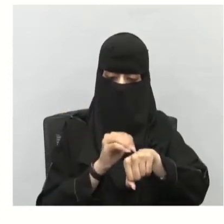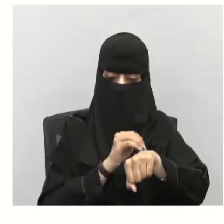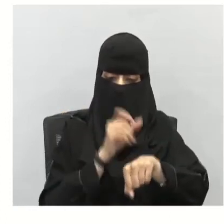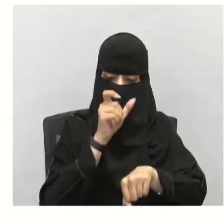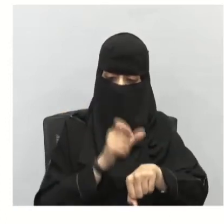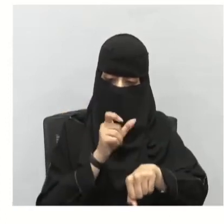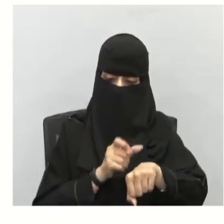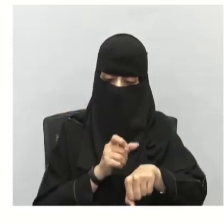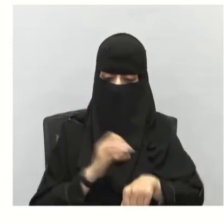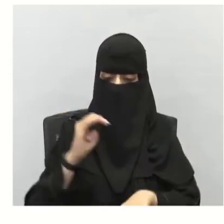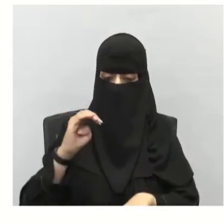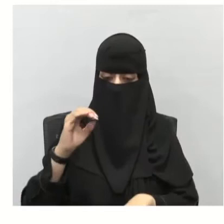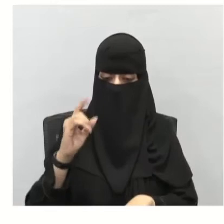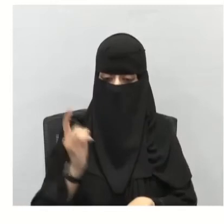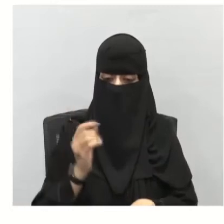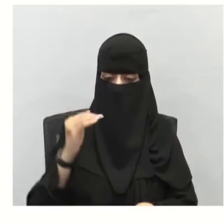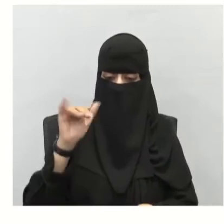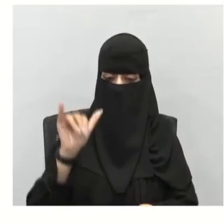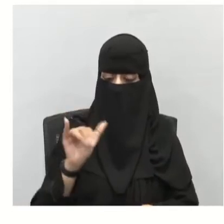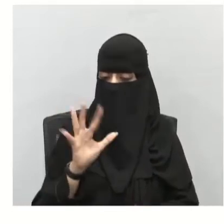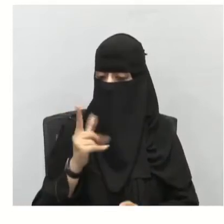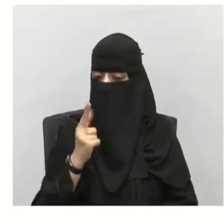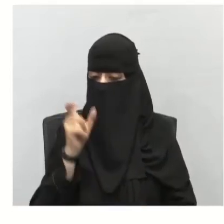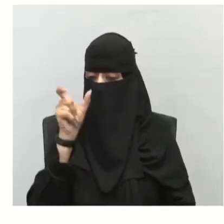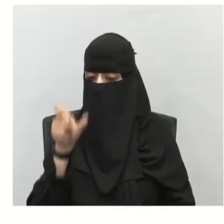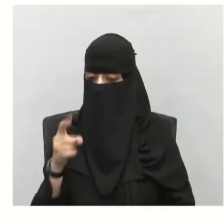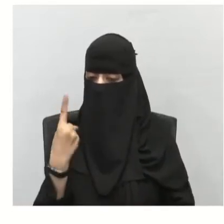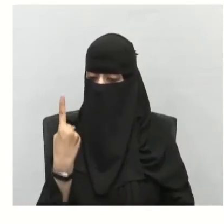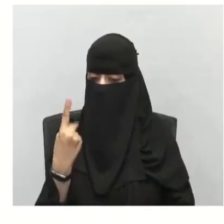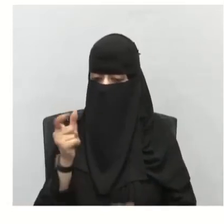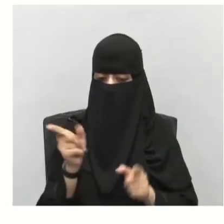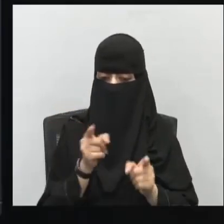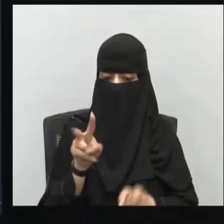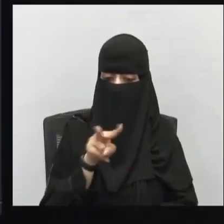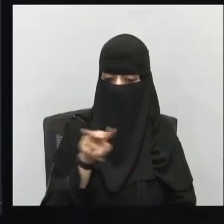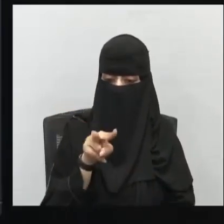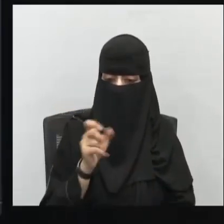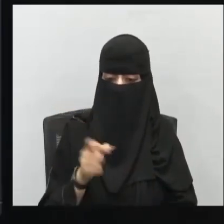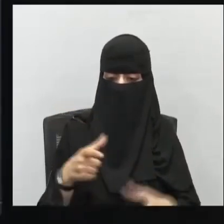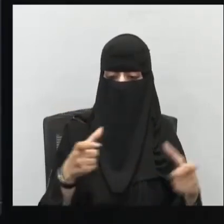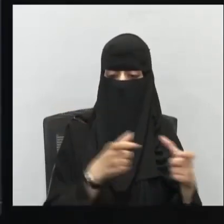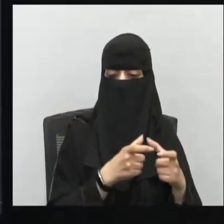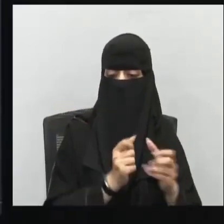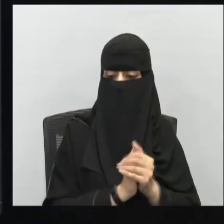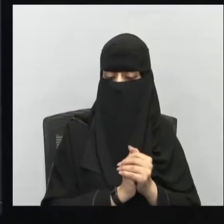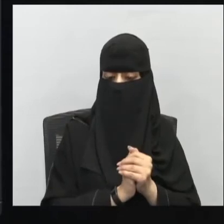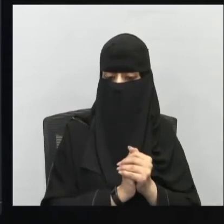جرحى هل هي مفرد أم مثنى أم جمع؟ جرحى،